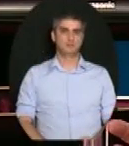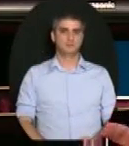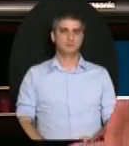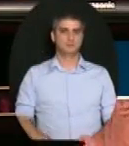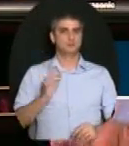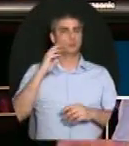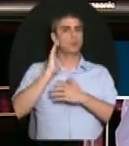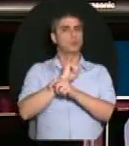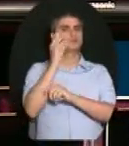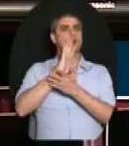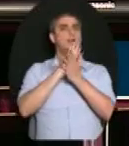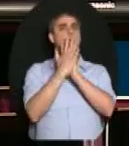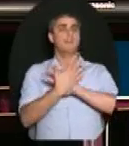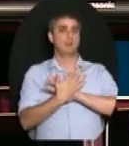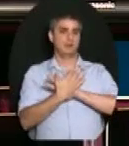המהפכה.